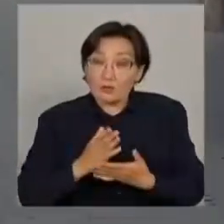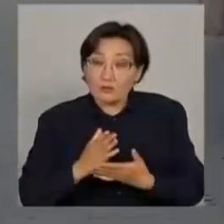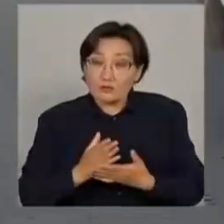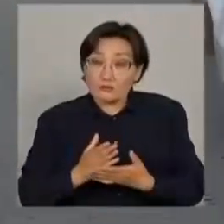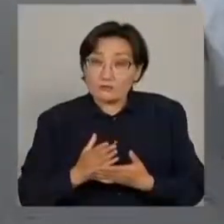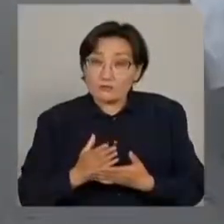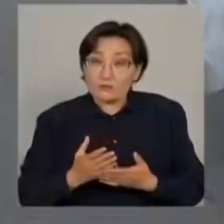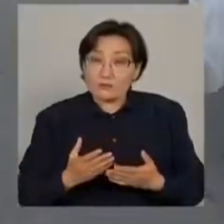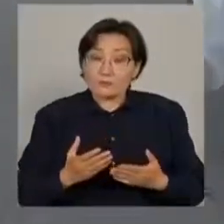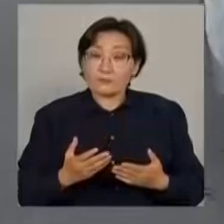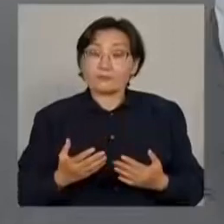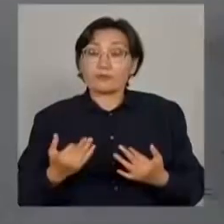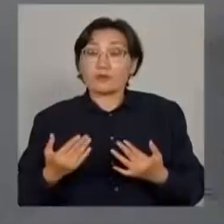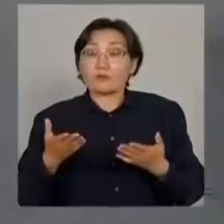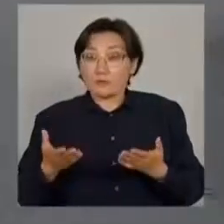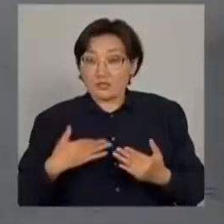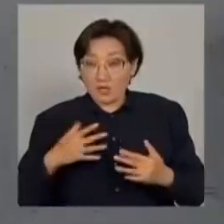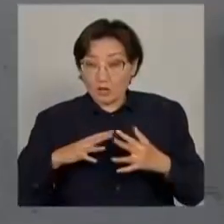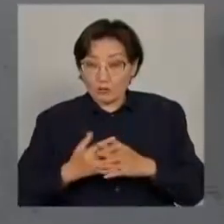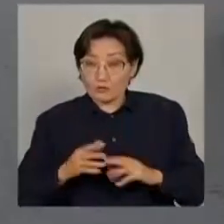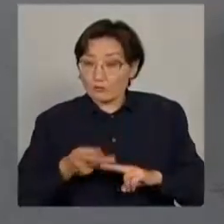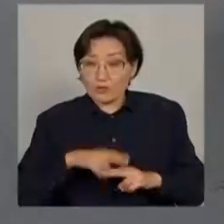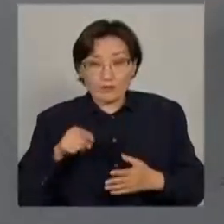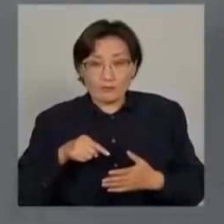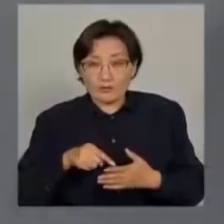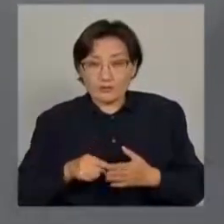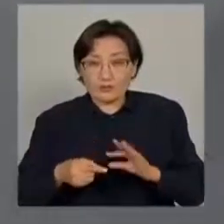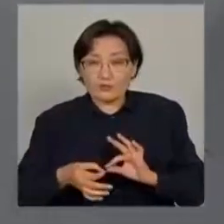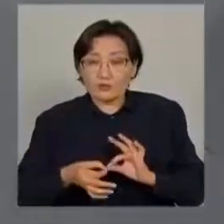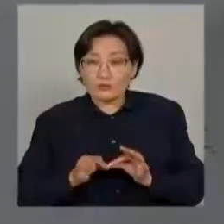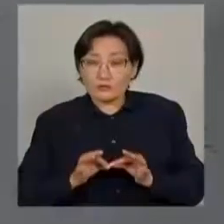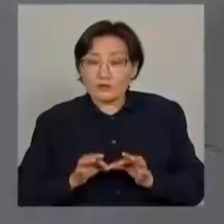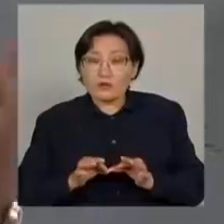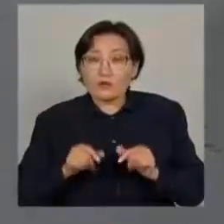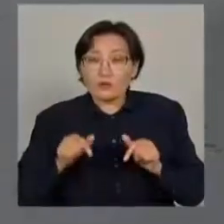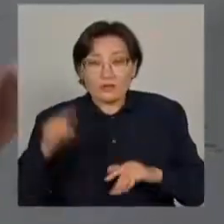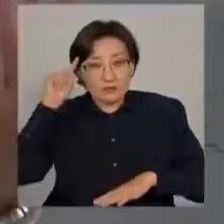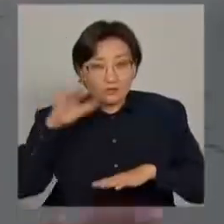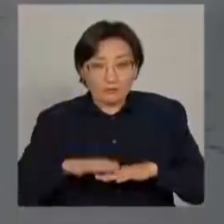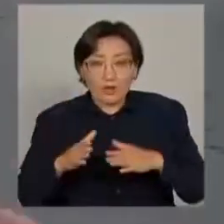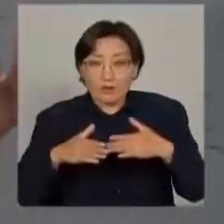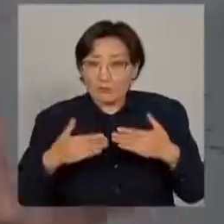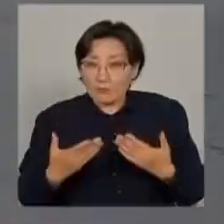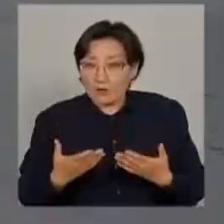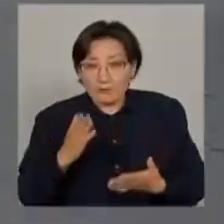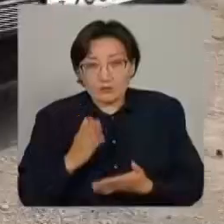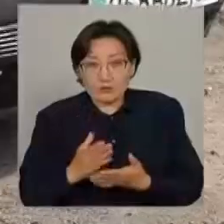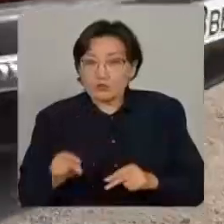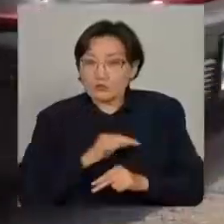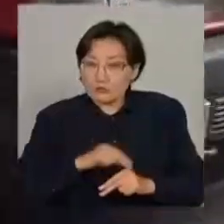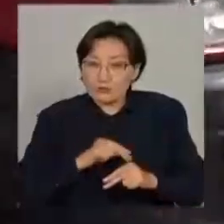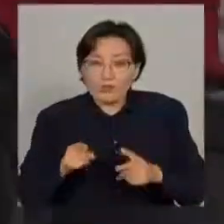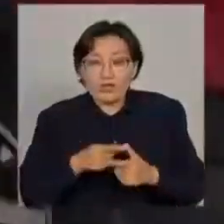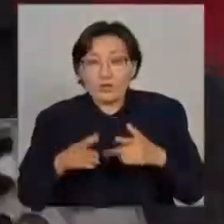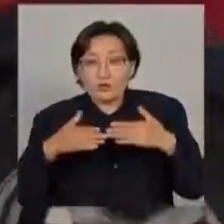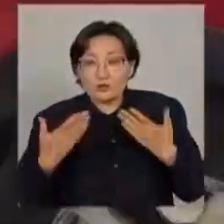как положено, да. Именно осы шақта бұл мәселе өте өткір. Және білмеймін, осы шақтың әкімі бар ма, жоқ па, жұмыс жасай ма.